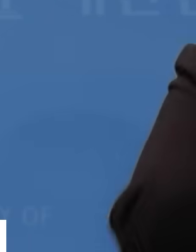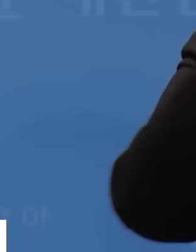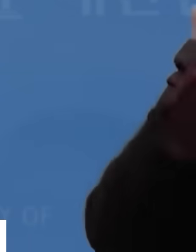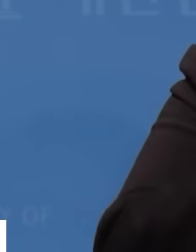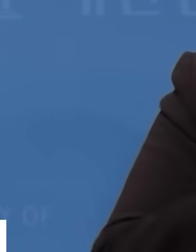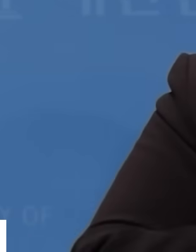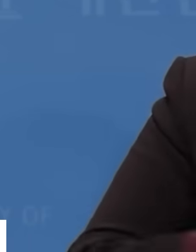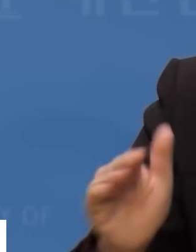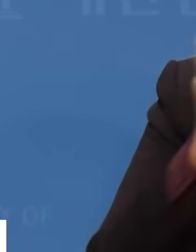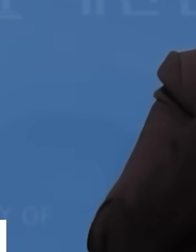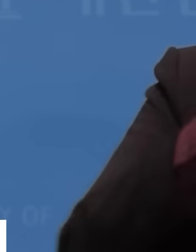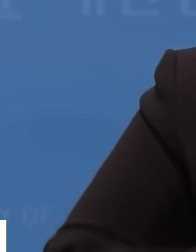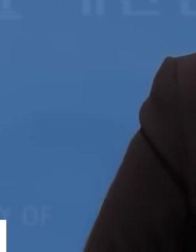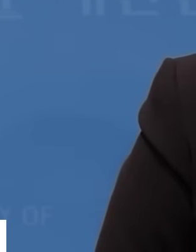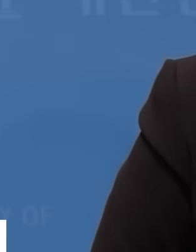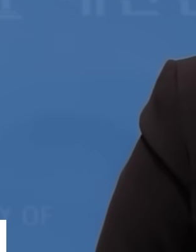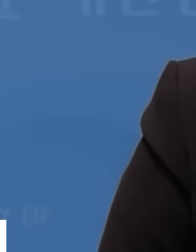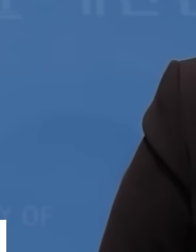있습니다.